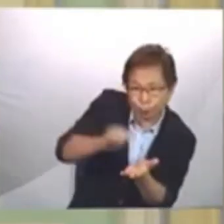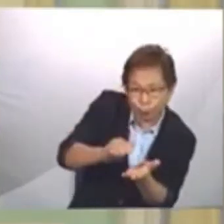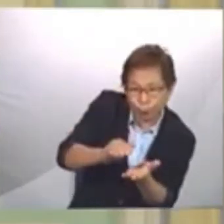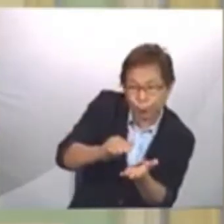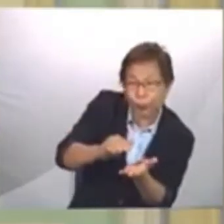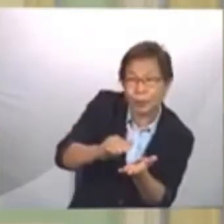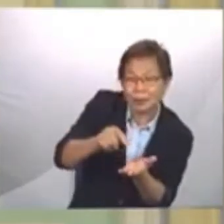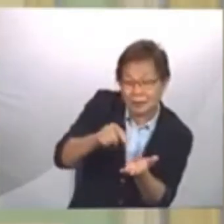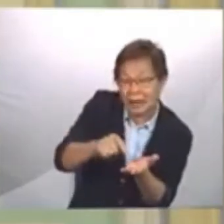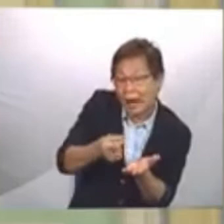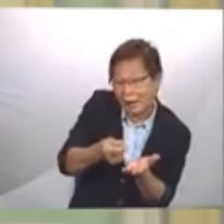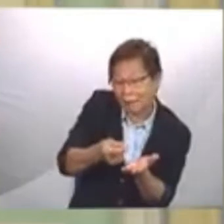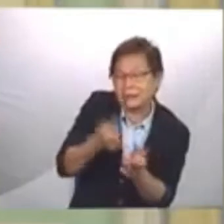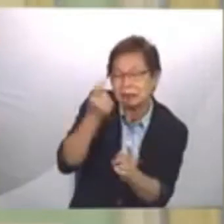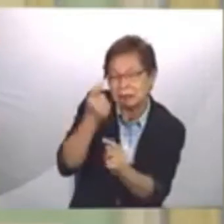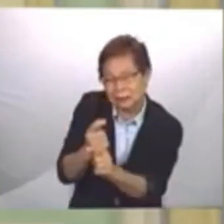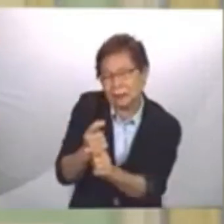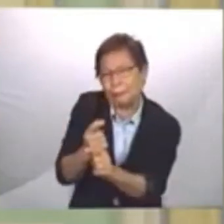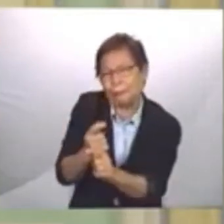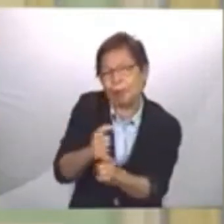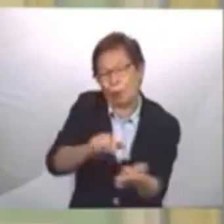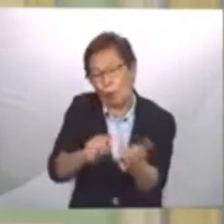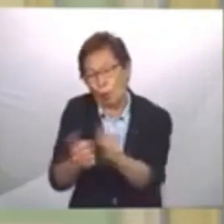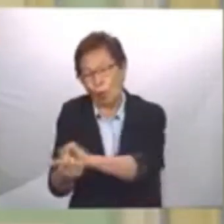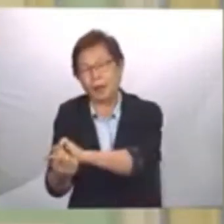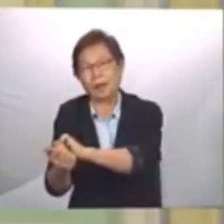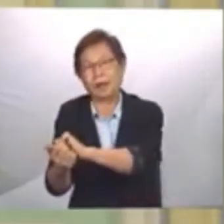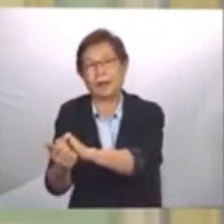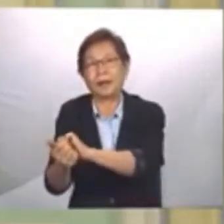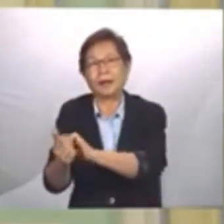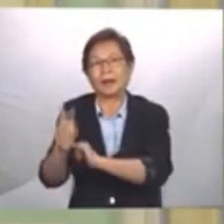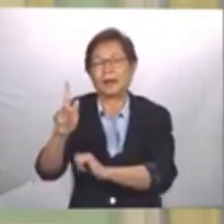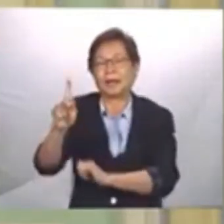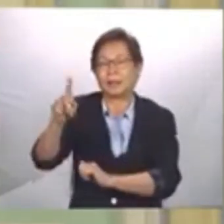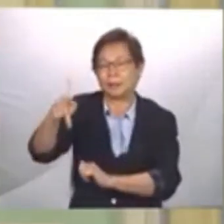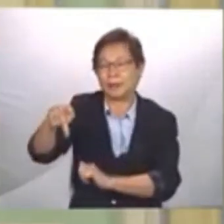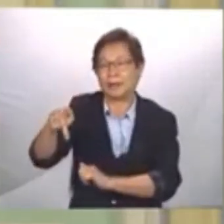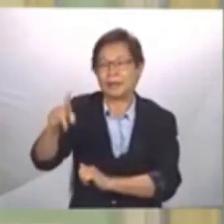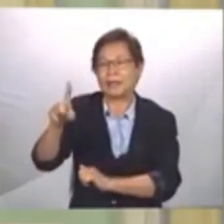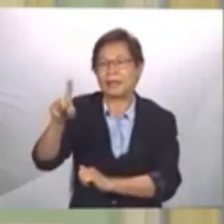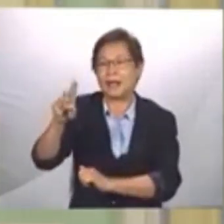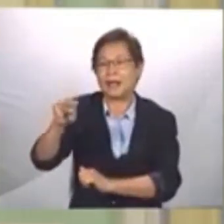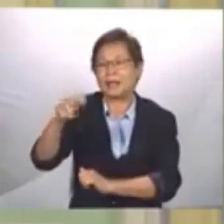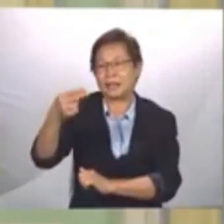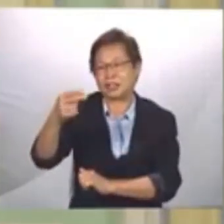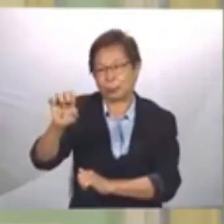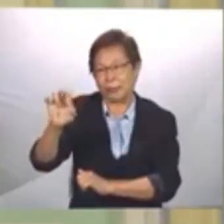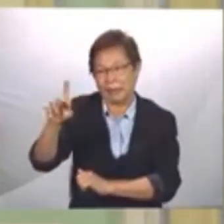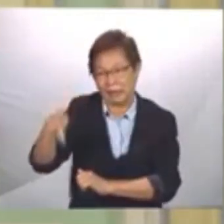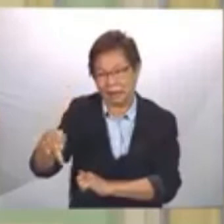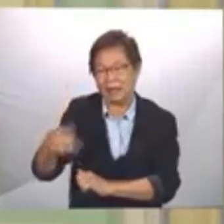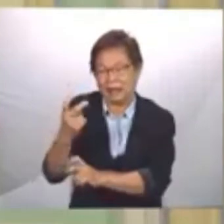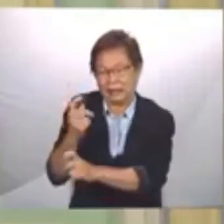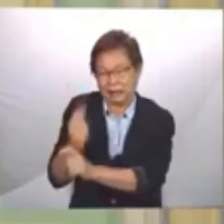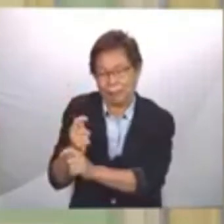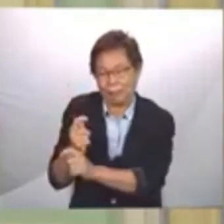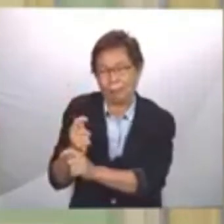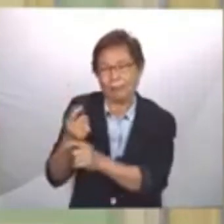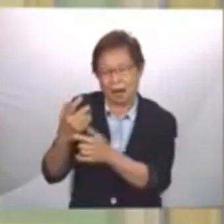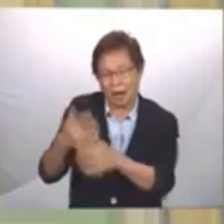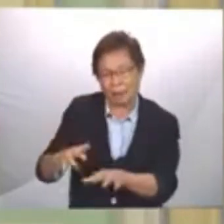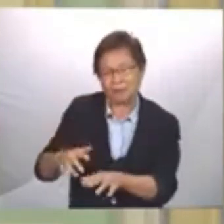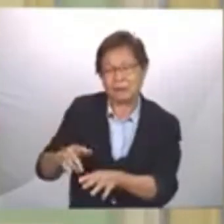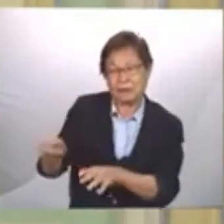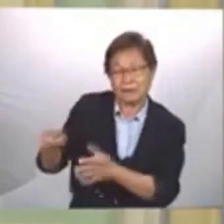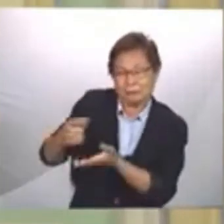akan ditetapkan oleh Kementerian Perdagangan Dalam Negeri dan Hal Ehwal Pengguna setelah mereka